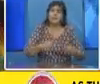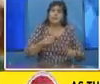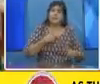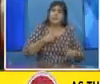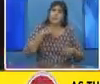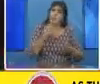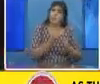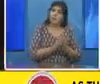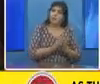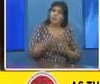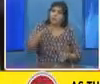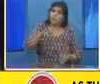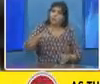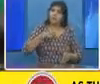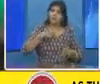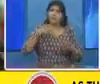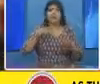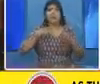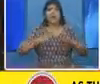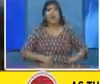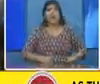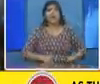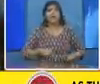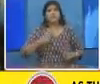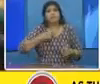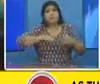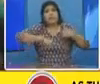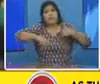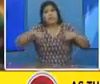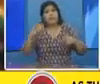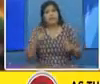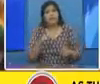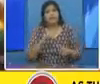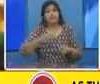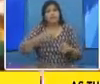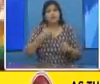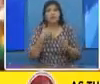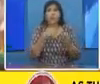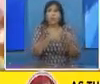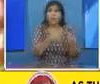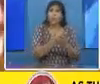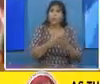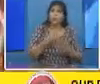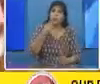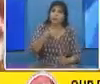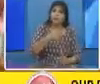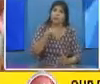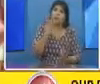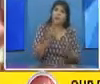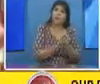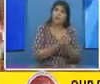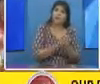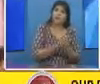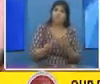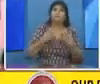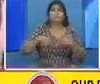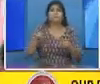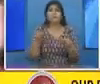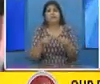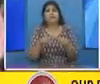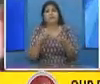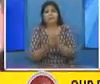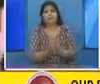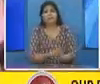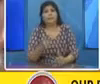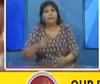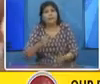भी जीवन बनाना है। हर देशवासी को बनाना है। हमारा हर